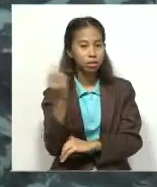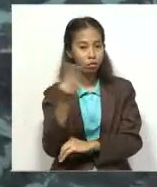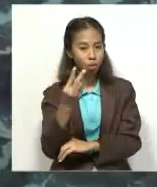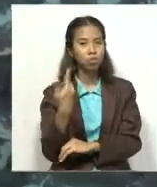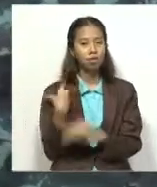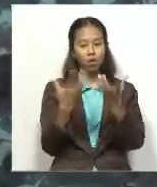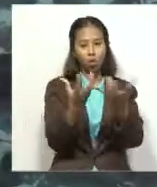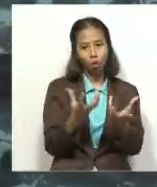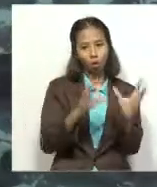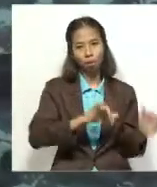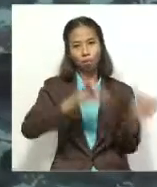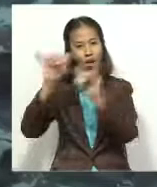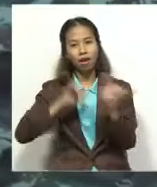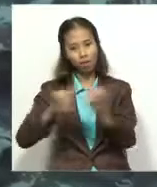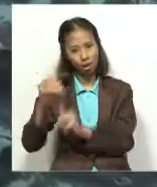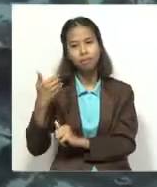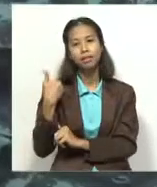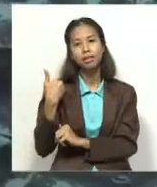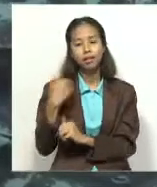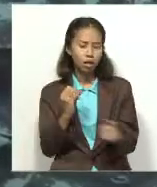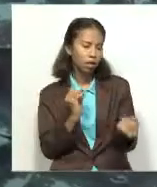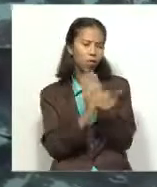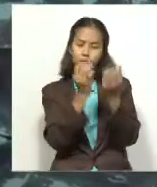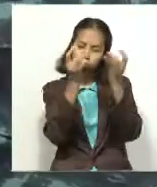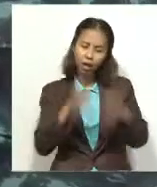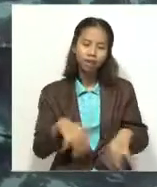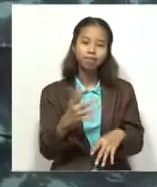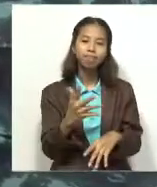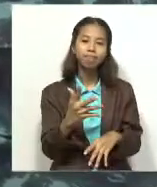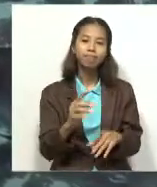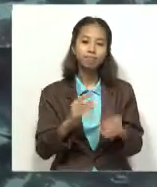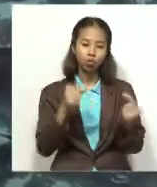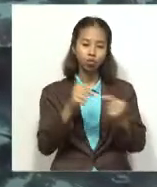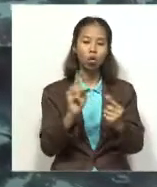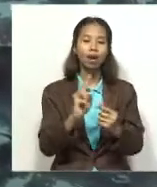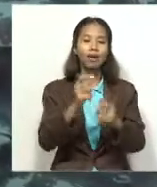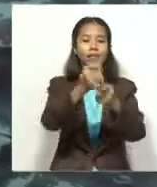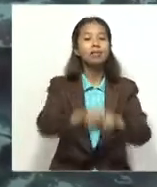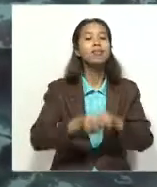ของหนีน้ำขึ้นที่สูงนะครับก็ไม่ได้รับผลกระทบอะไรมากมายนักคนใหญ่จะเป็นพื้นที่เกษตร